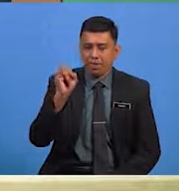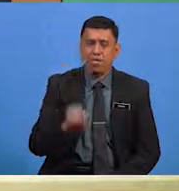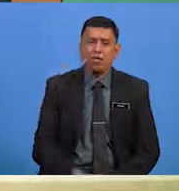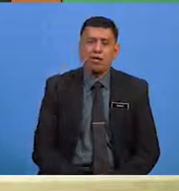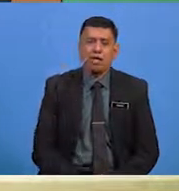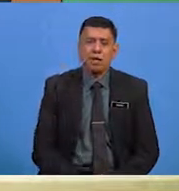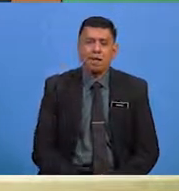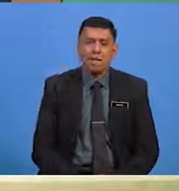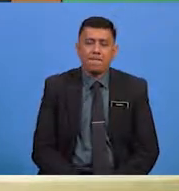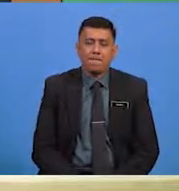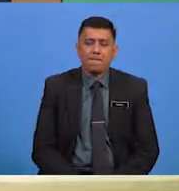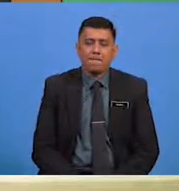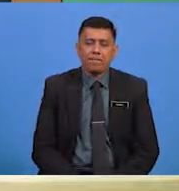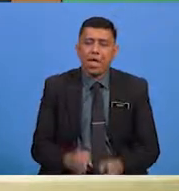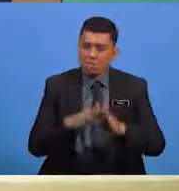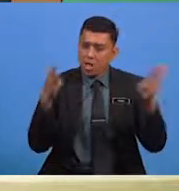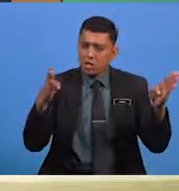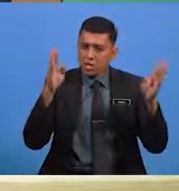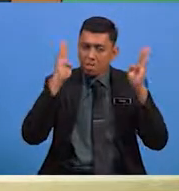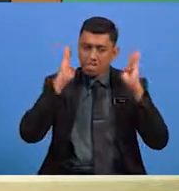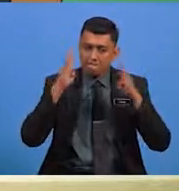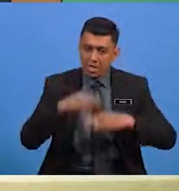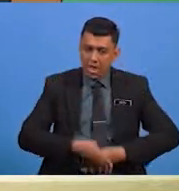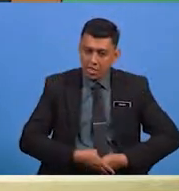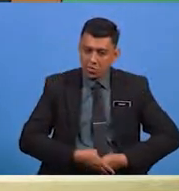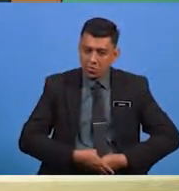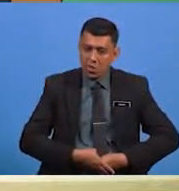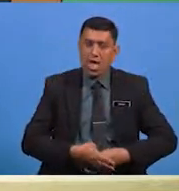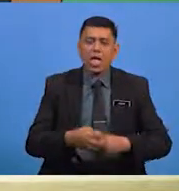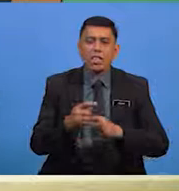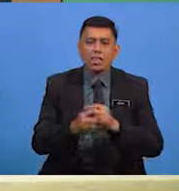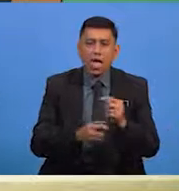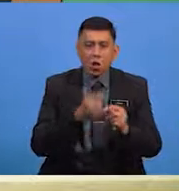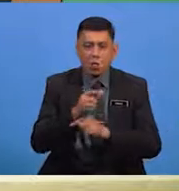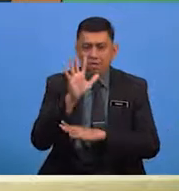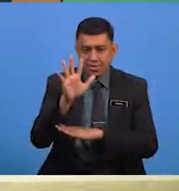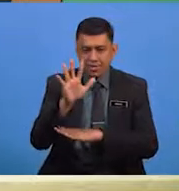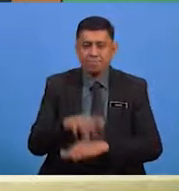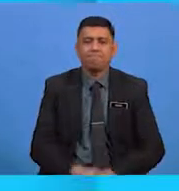mata pelajaran Bahasa Melayu tahun 5.